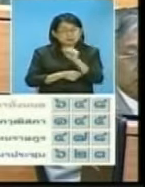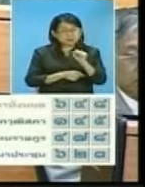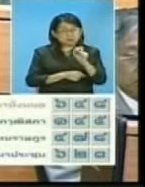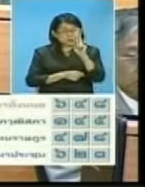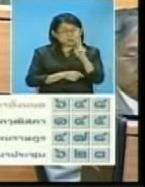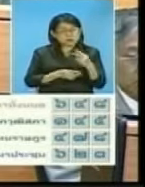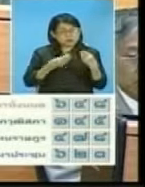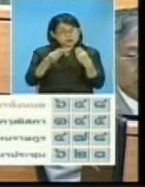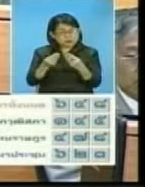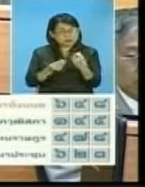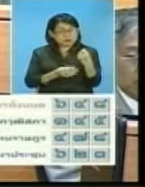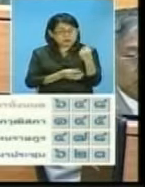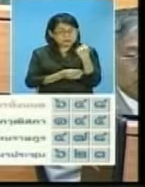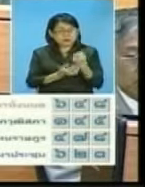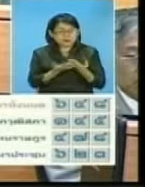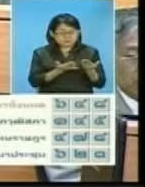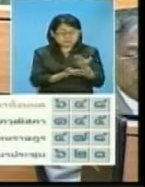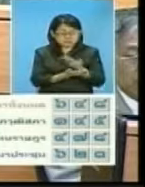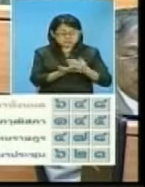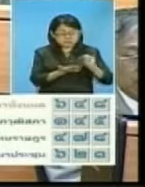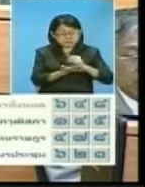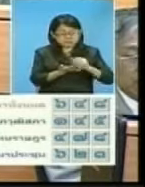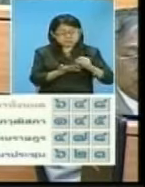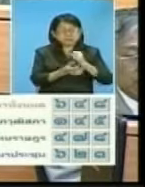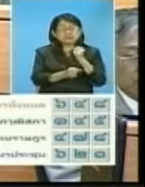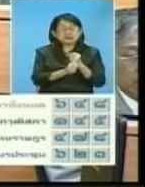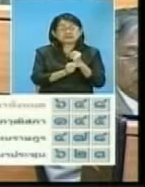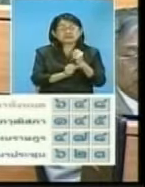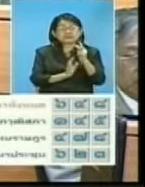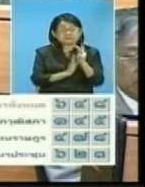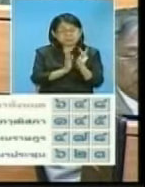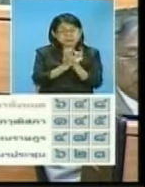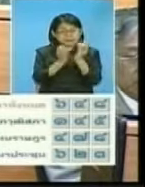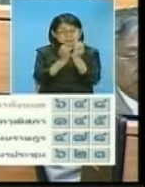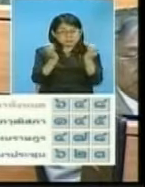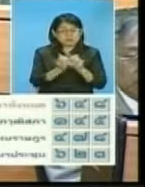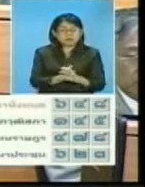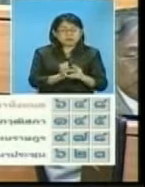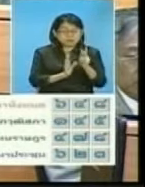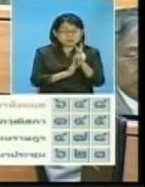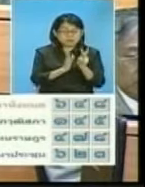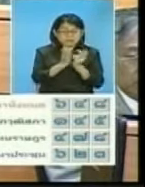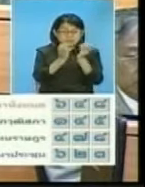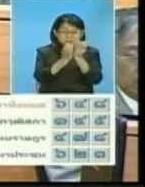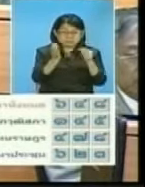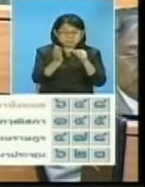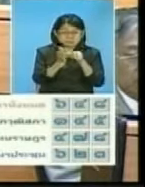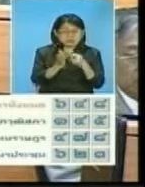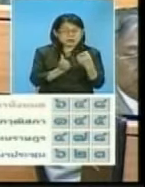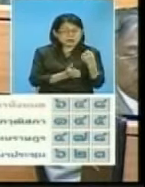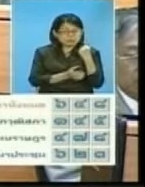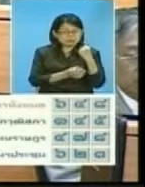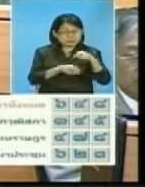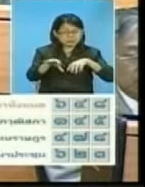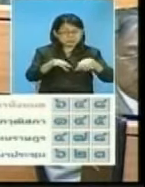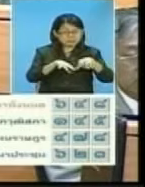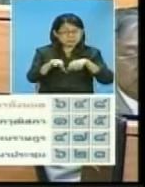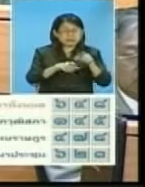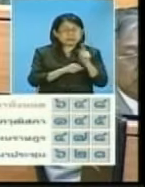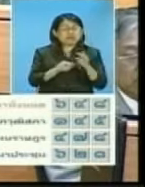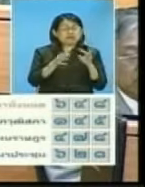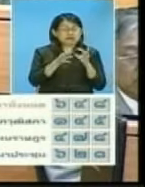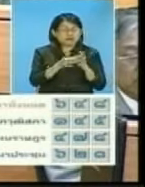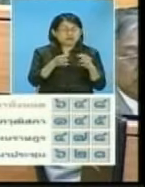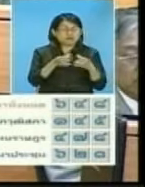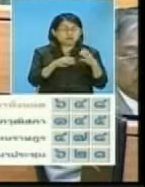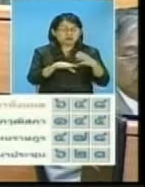ความหน้าได้ไปร่างรัฐธรรมนูญรัฐธรรมนูญจะกำหนดว่าอำนาจบริหารมีส่วนได้เสียต่อพรรคการเมือง